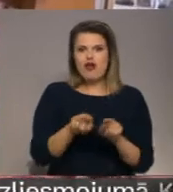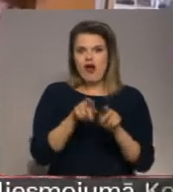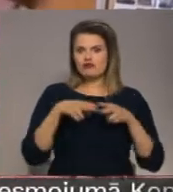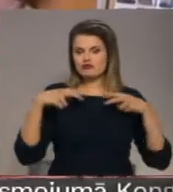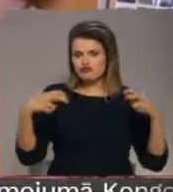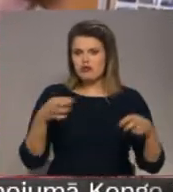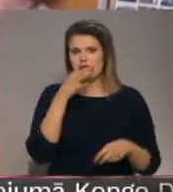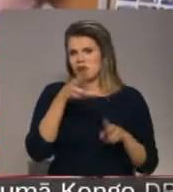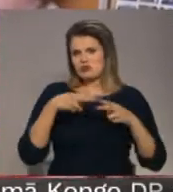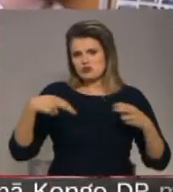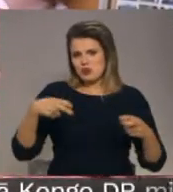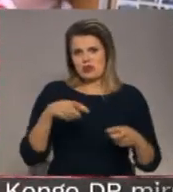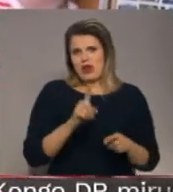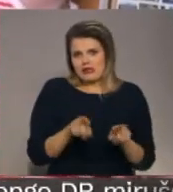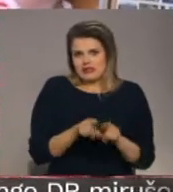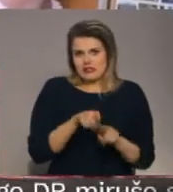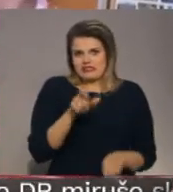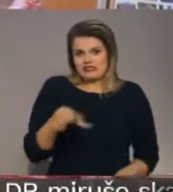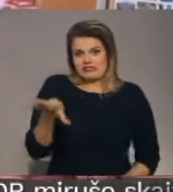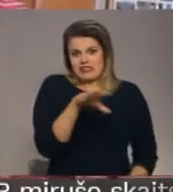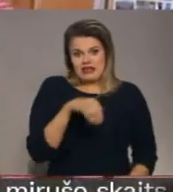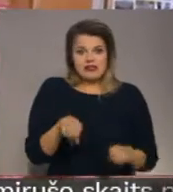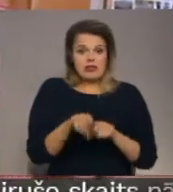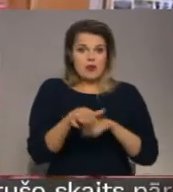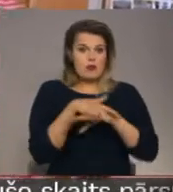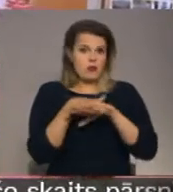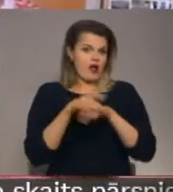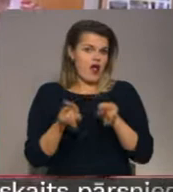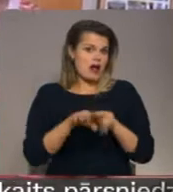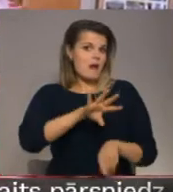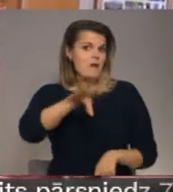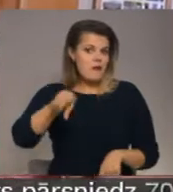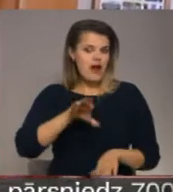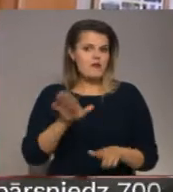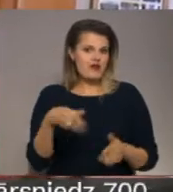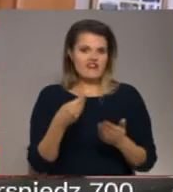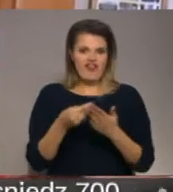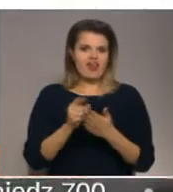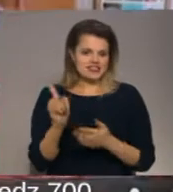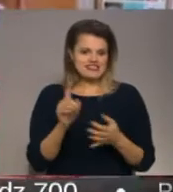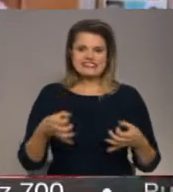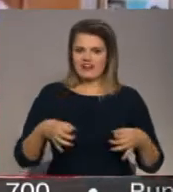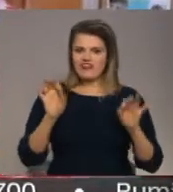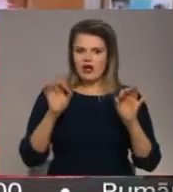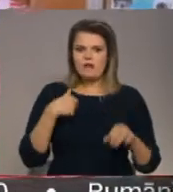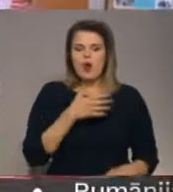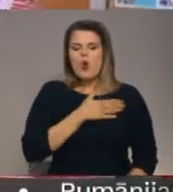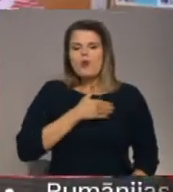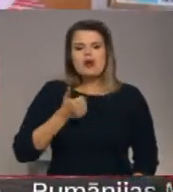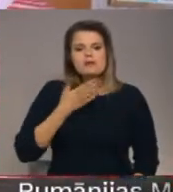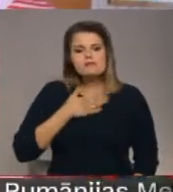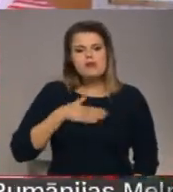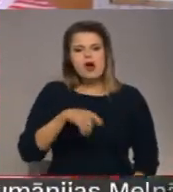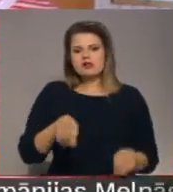tikai cilvēki un jūs publikā tāpat kā vispārējie, bet vērtējums, protams, arī ir svarīgs. Ļoti patīk šāda veida